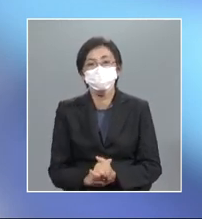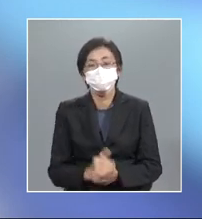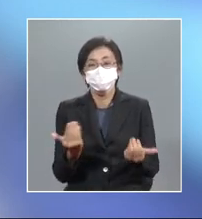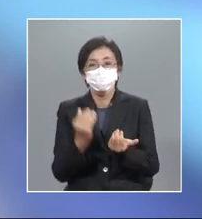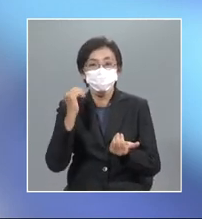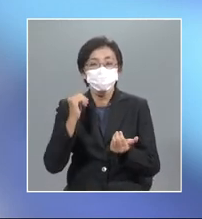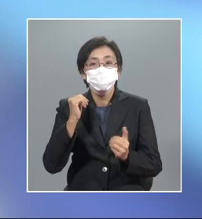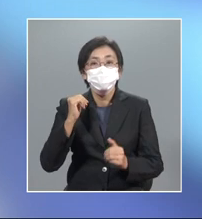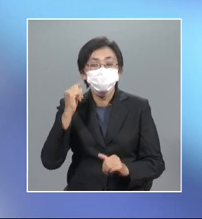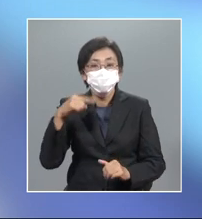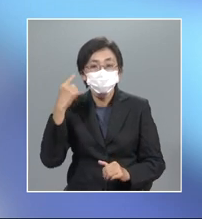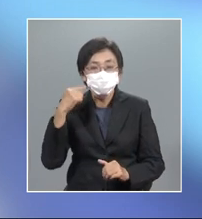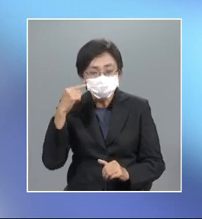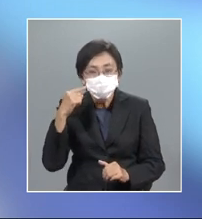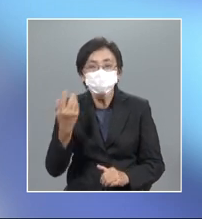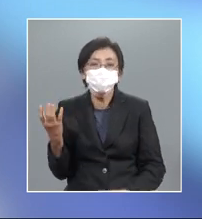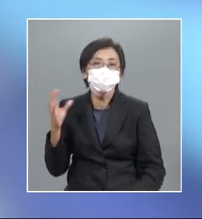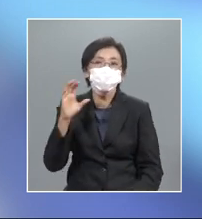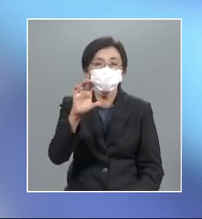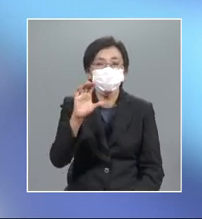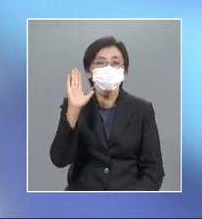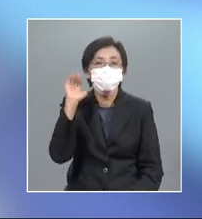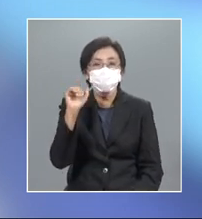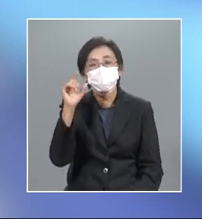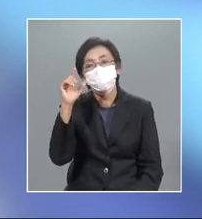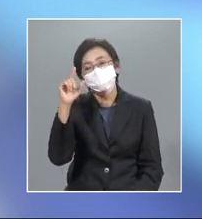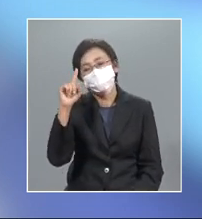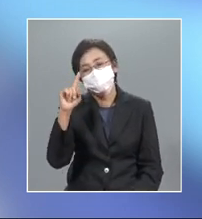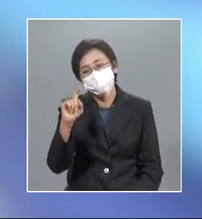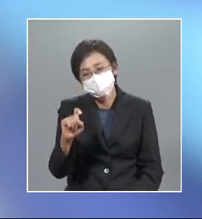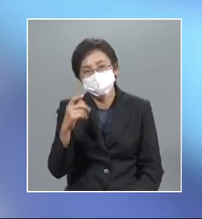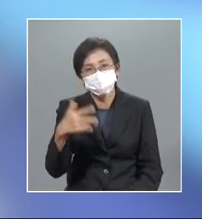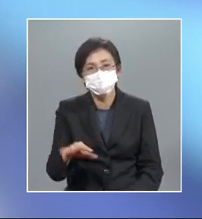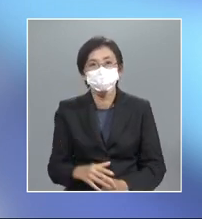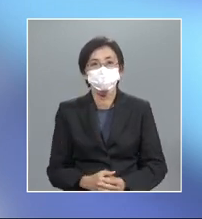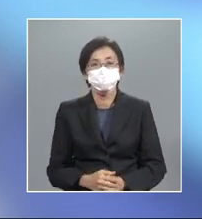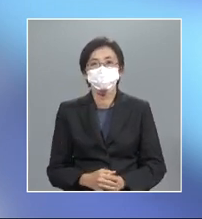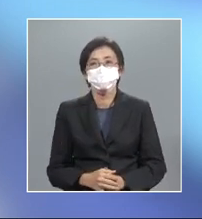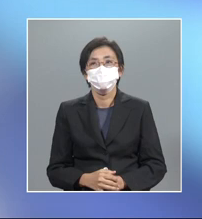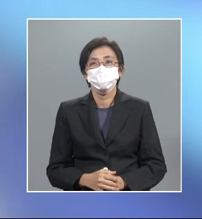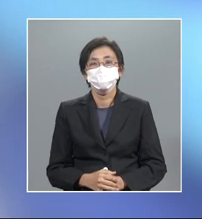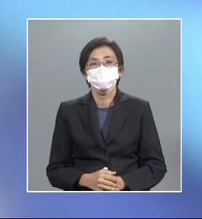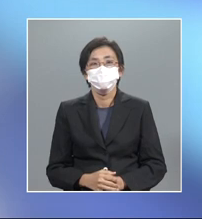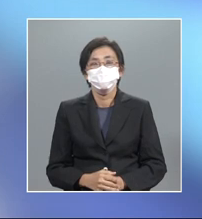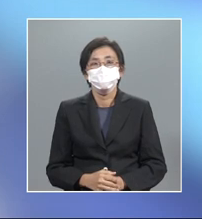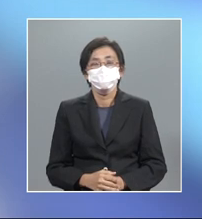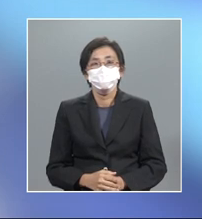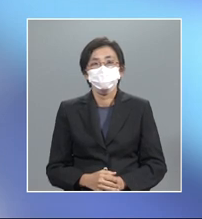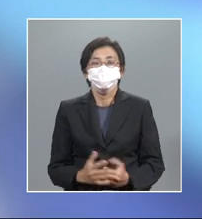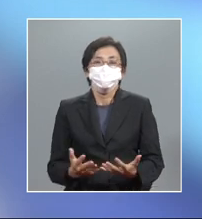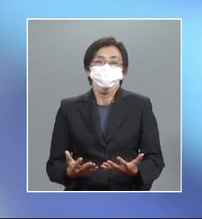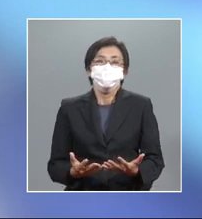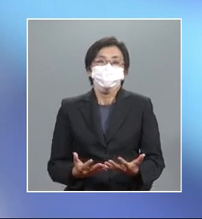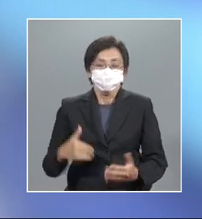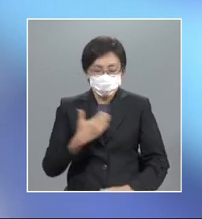เองก็ออกมาโพสต์นะฮะบอกว่าคุณพ่อหลับสบายแล้วนะคะอ่ะถ้าไม่มีปฏิหารนะครับค่ะ